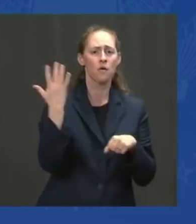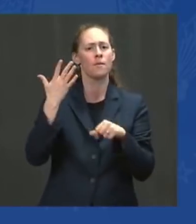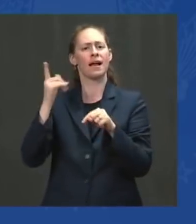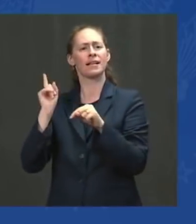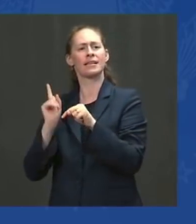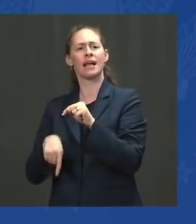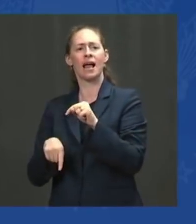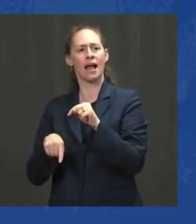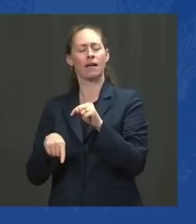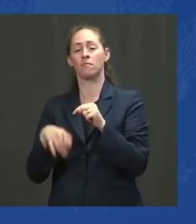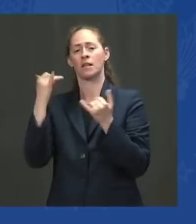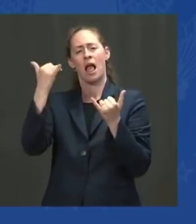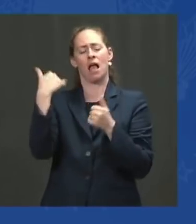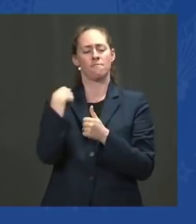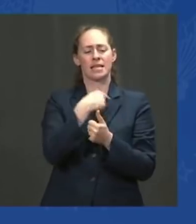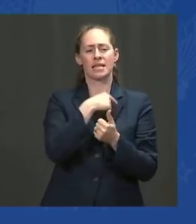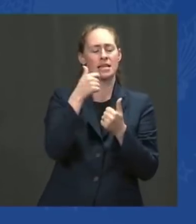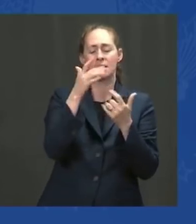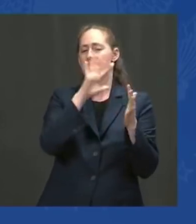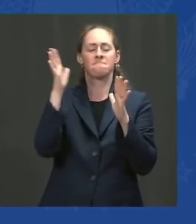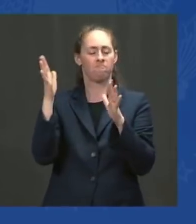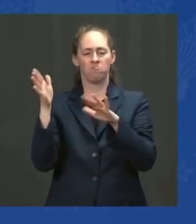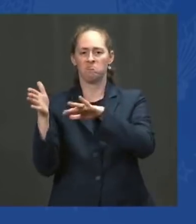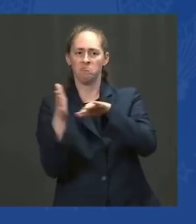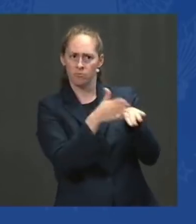派的这样一种给他送了弹药。